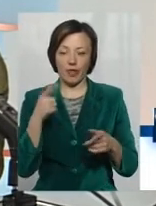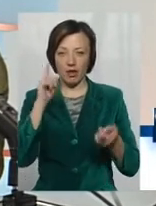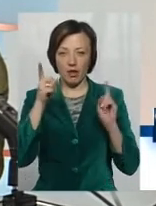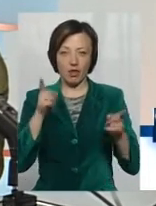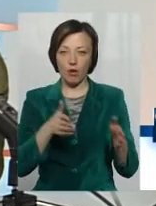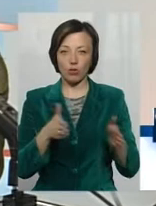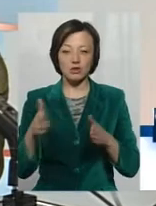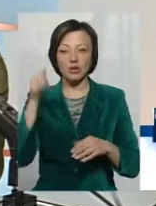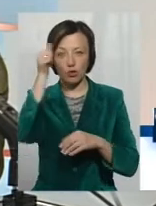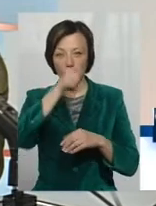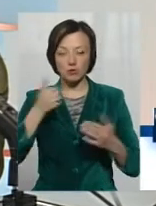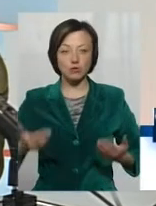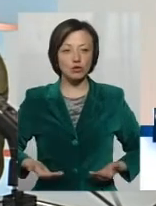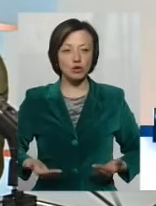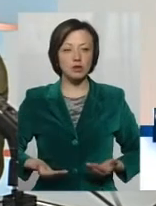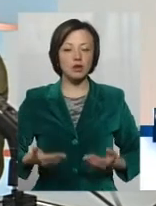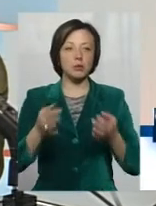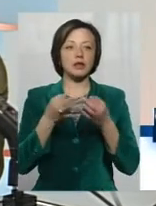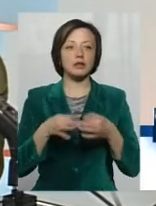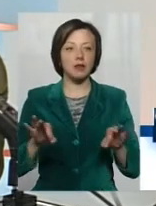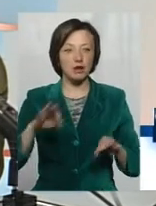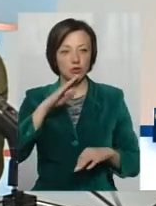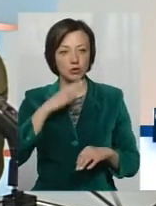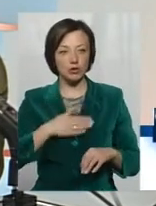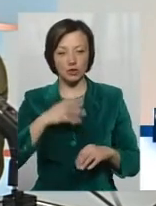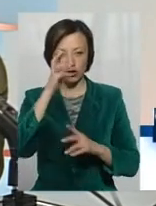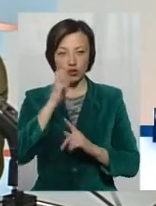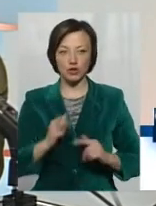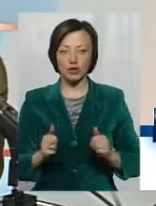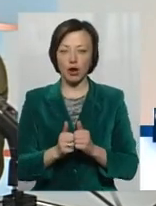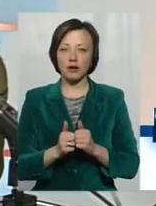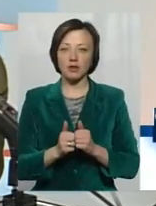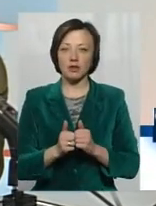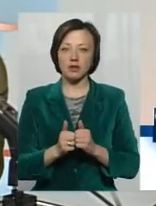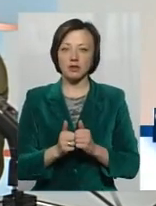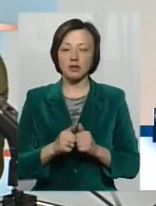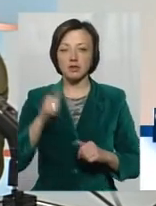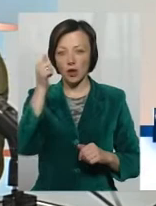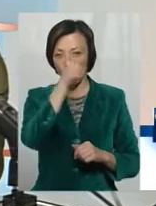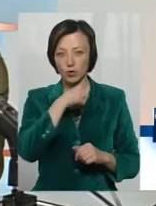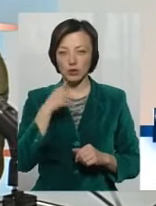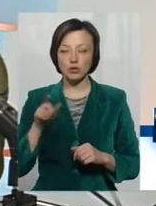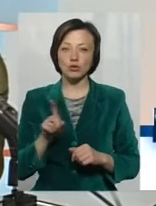за ті роки, що ми прожили при незалежності нашої держави, може, за ті роки, що